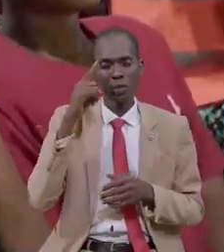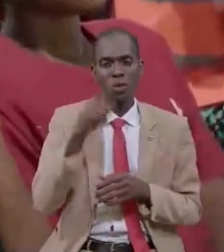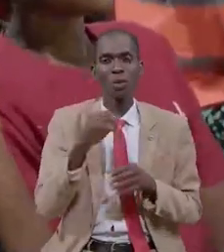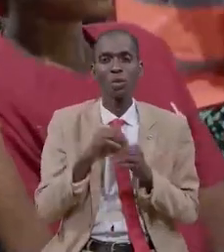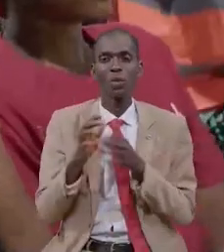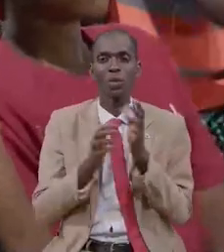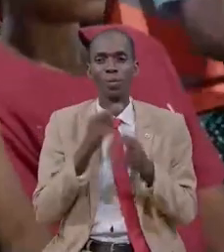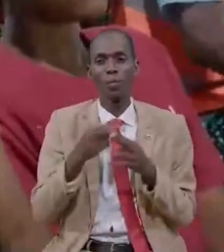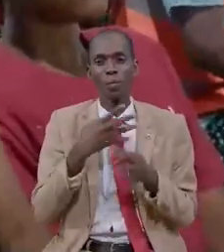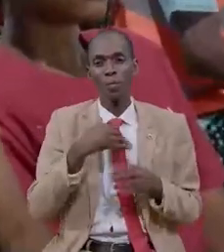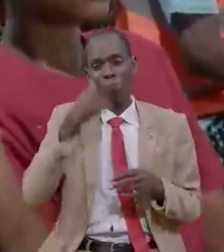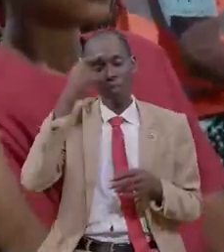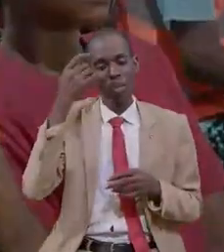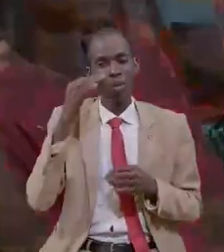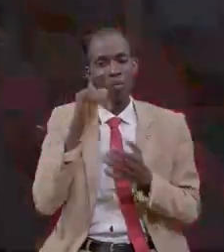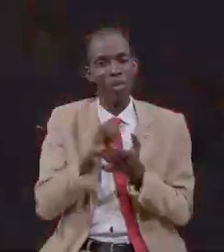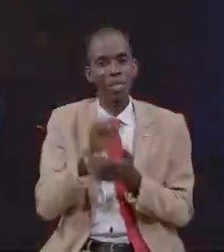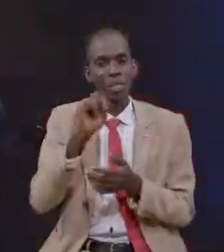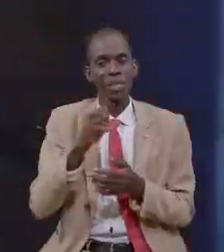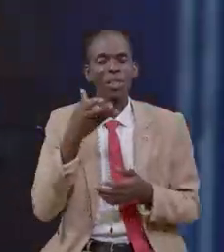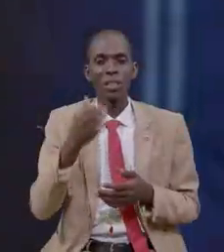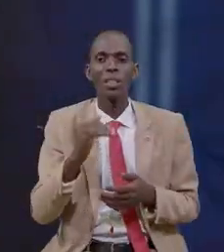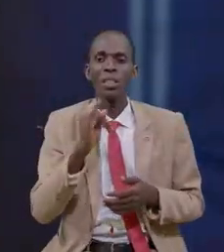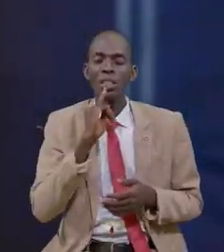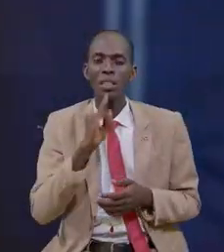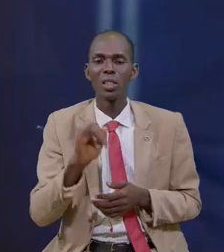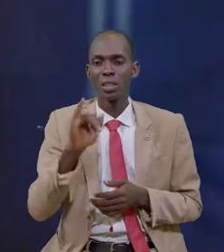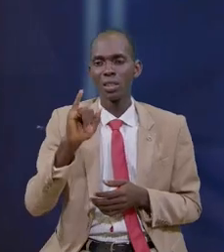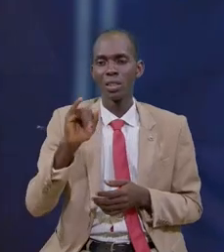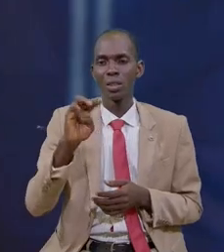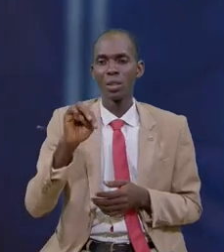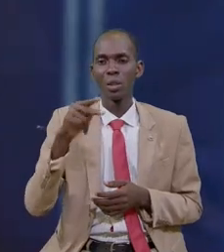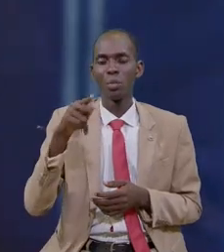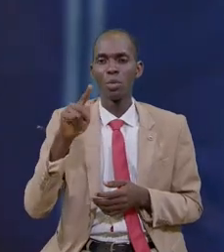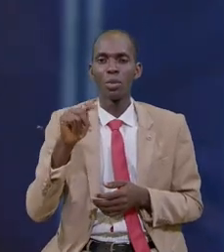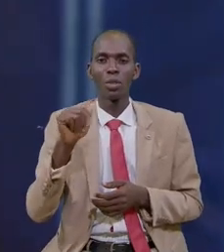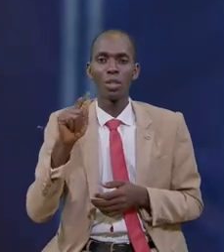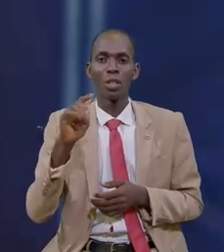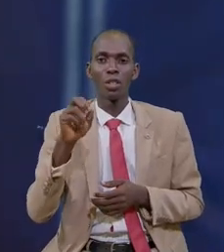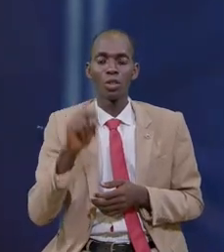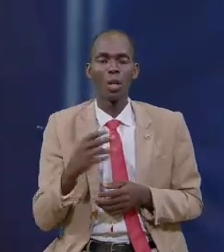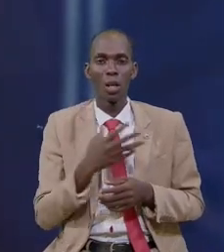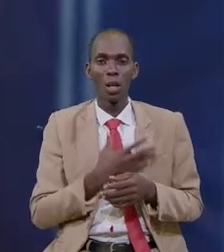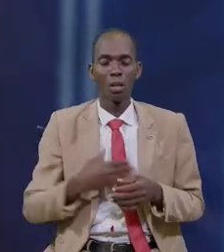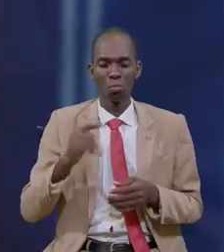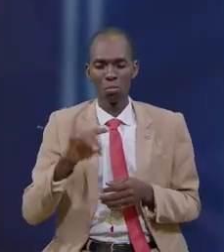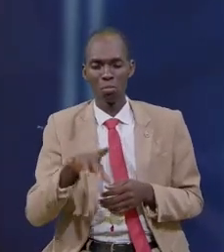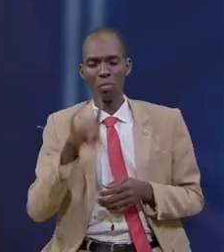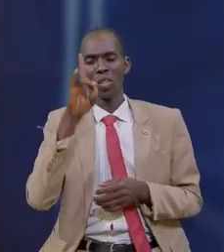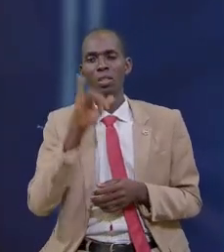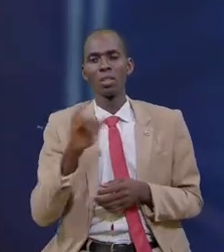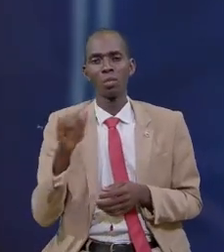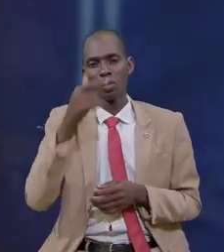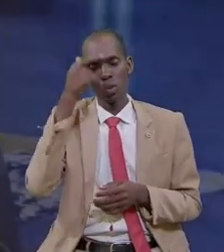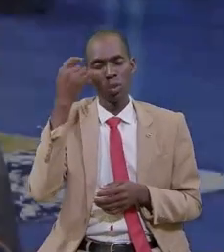Et à cause de ce oui, il y a l'imputation et l'impartition. À cause